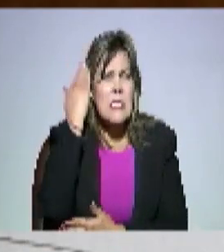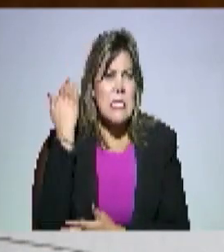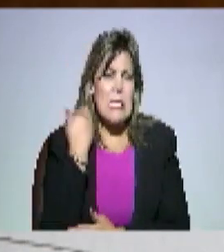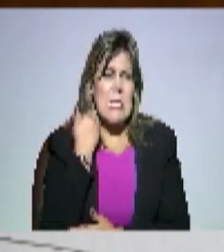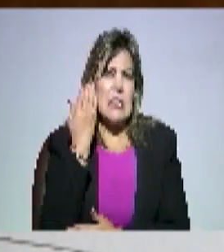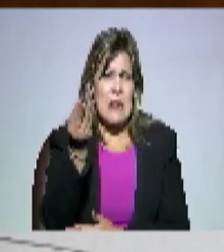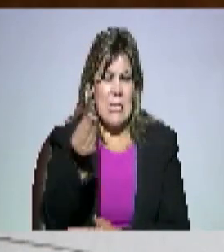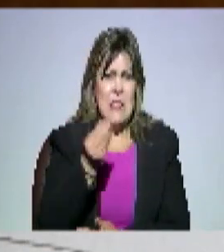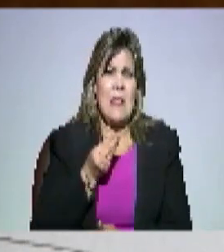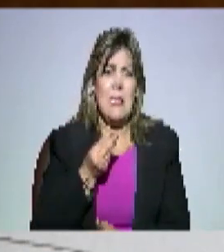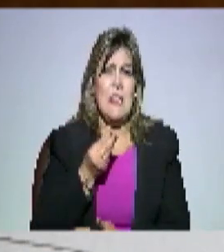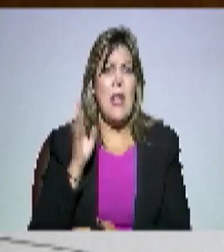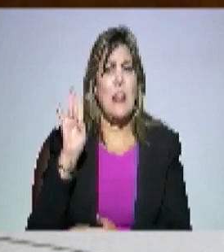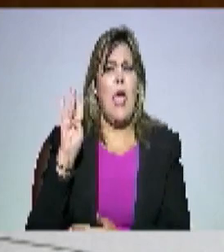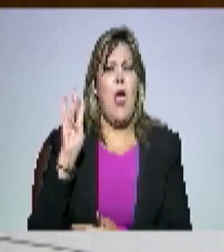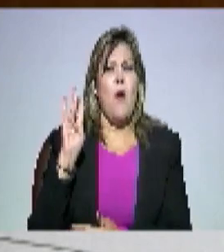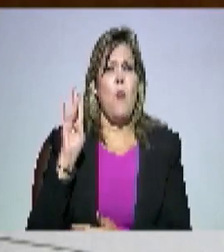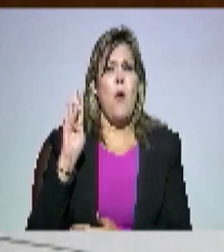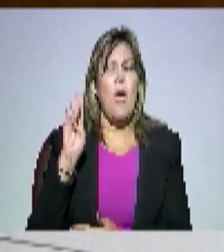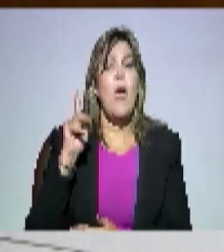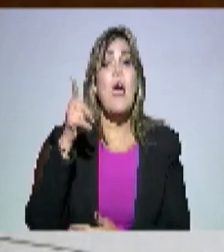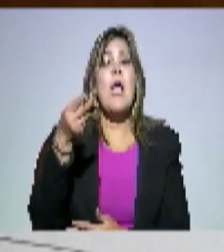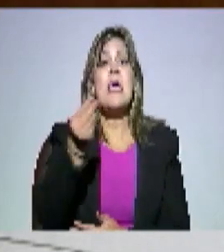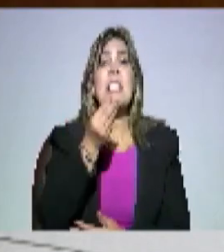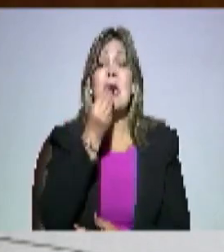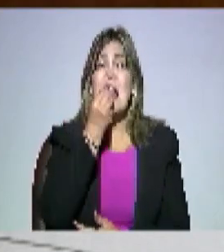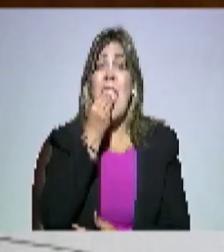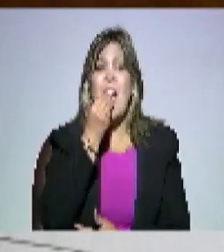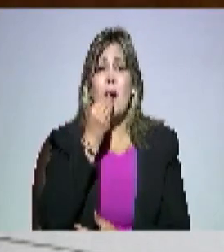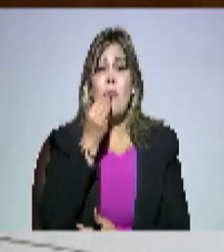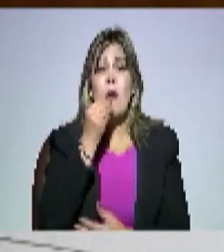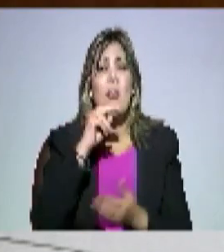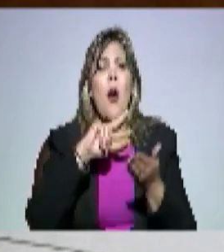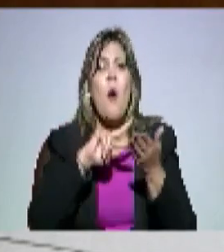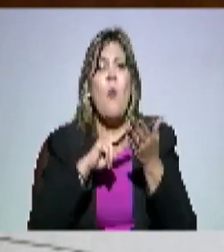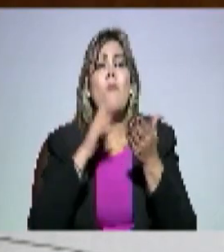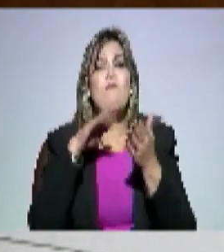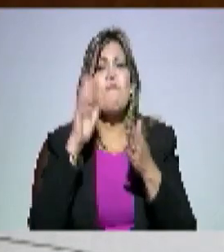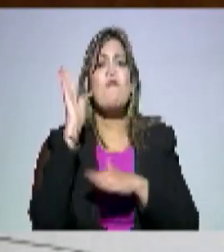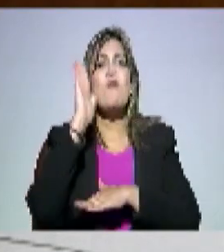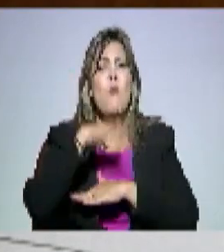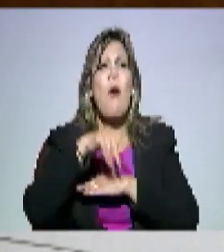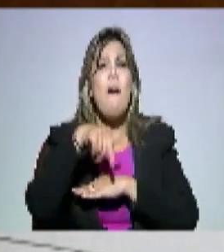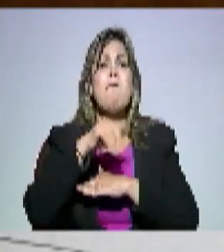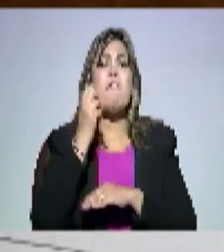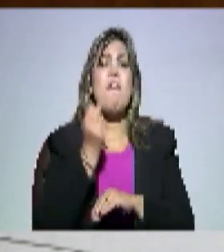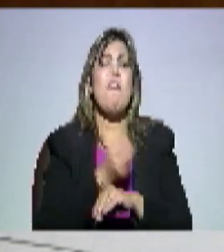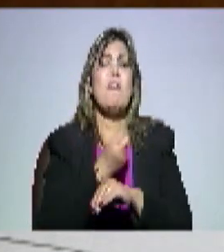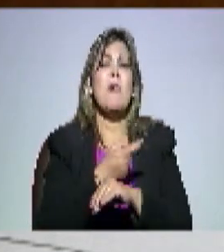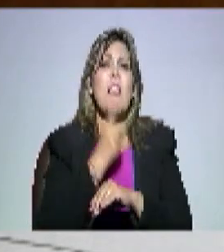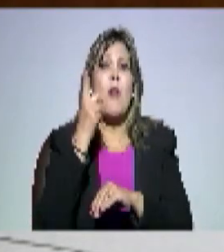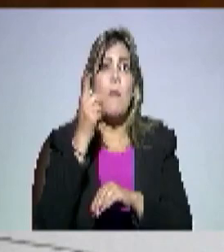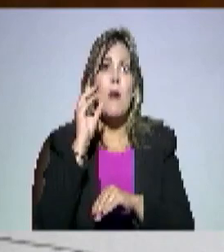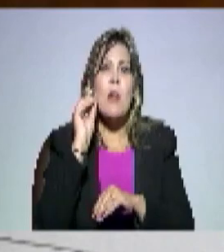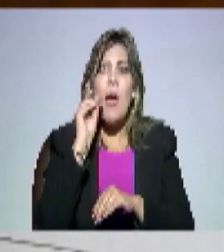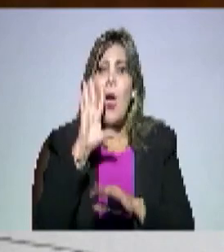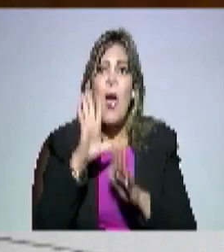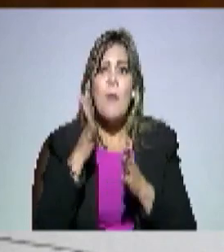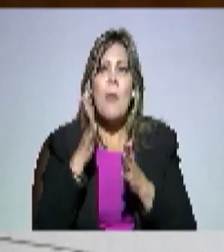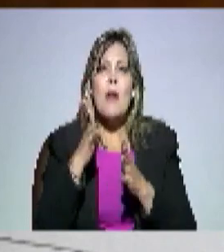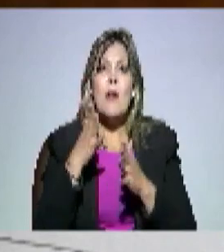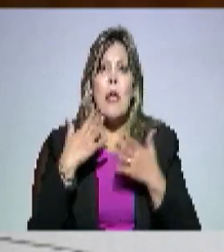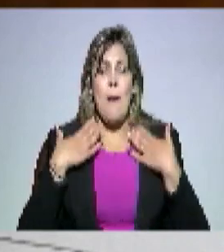اعطتني ادتني اكل وقعنا يعني في الخطيه يا رب فيقول الكتاب كده ان ربنا راح في الحال عامل لهم